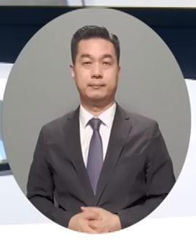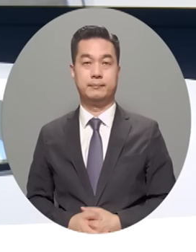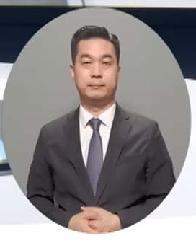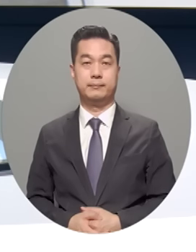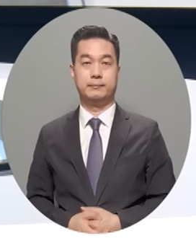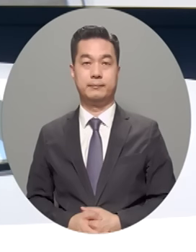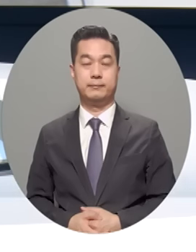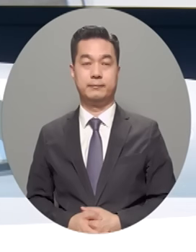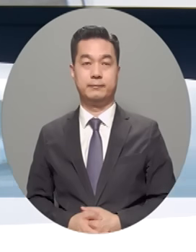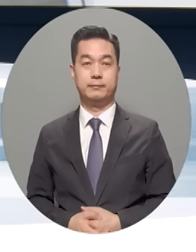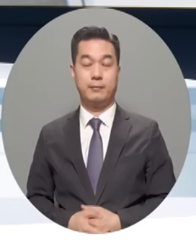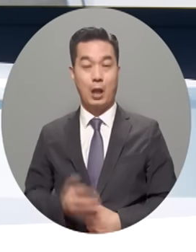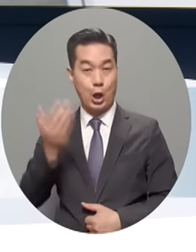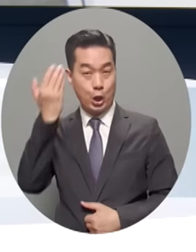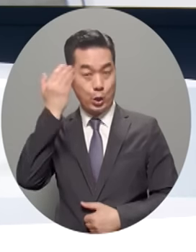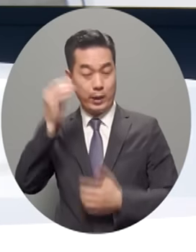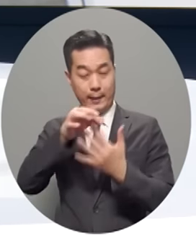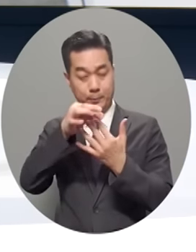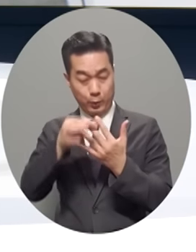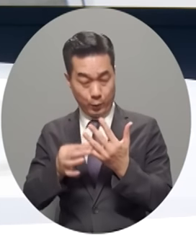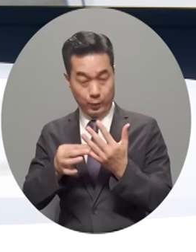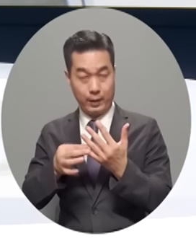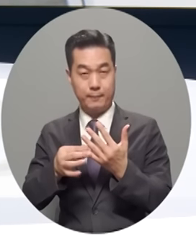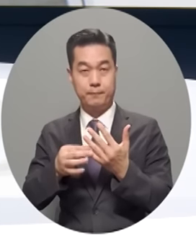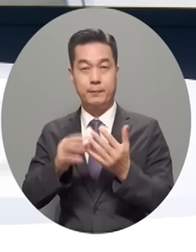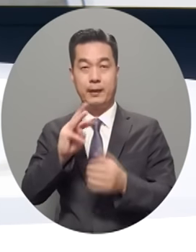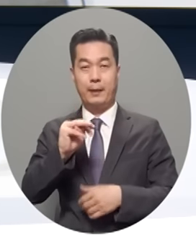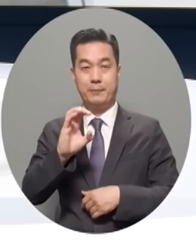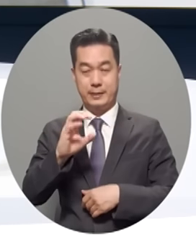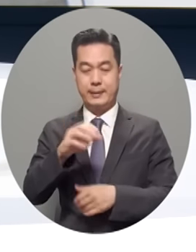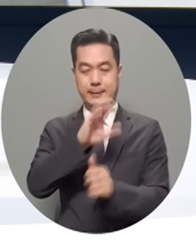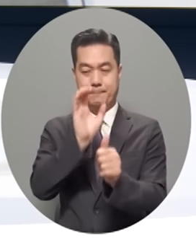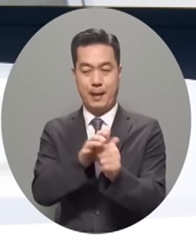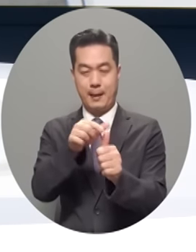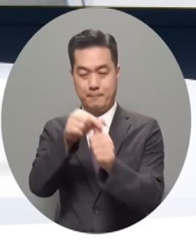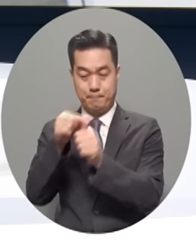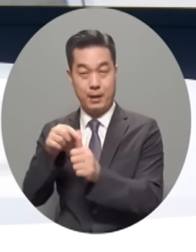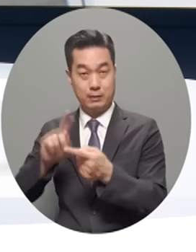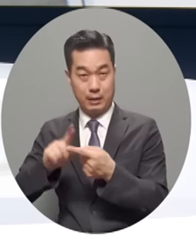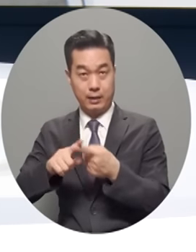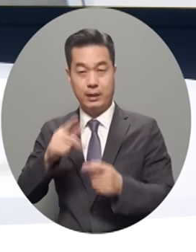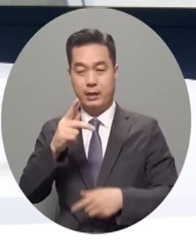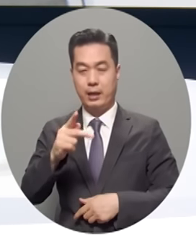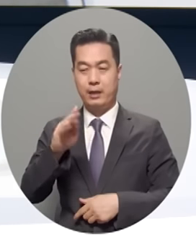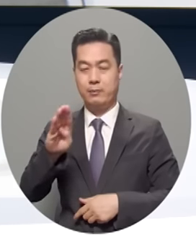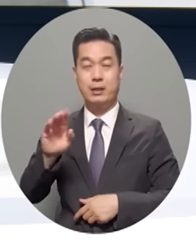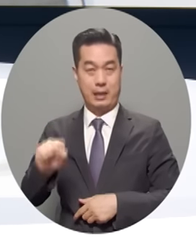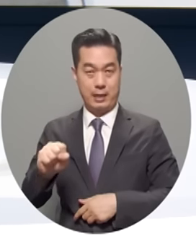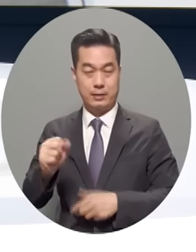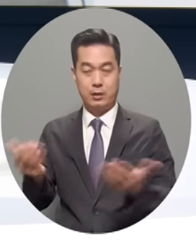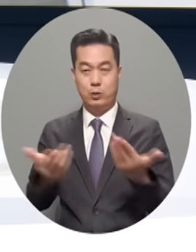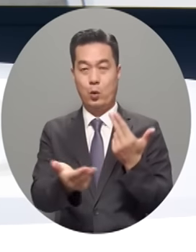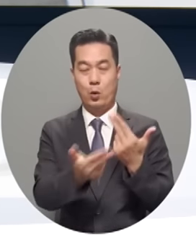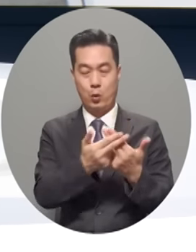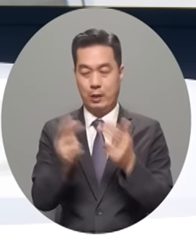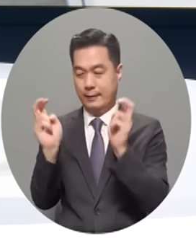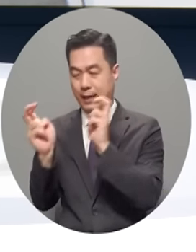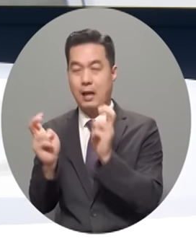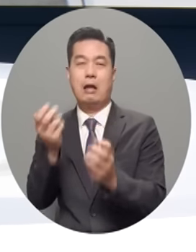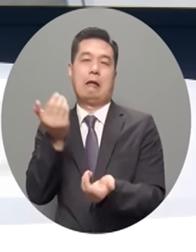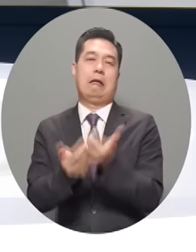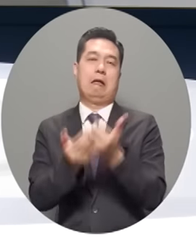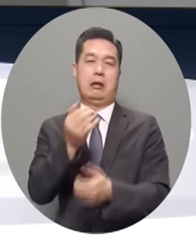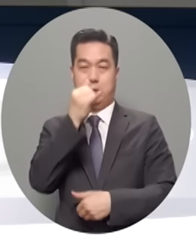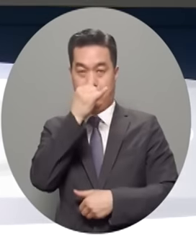한 교양 프로그램 진행자 섭외를 둘러싸고 KBS 노사간 갈등이 다시 격화하고 있습니다 이른바 낙하산